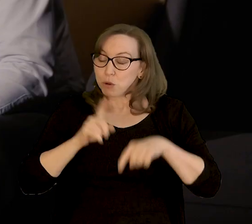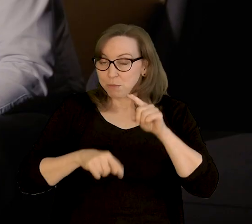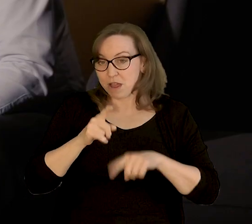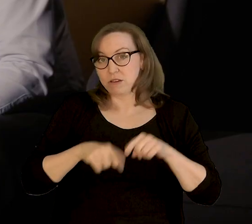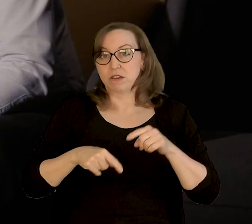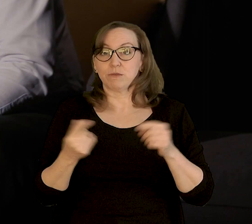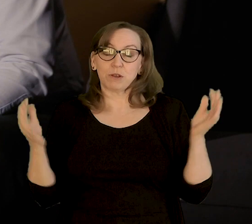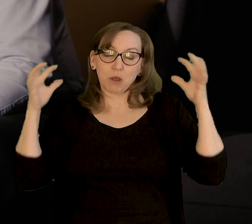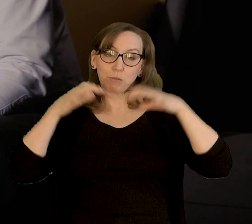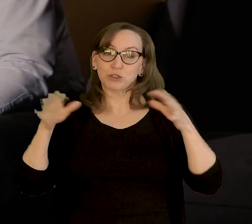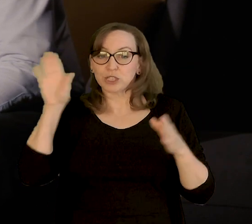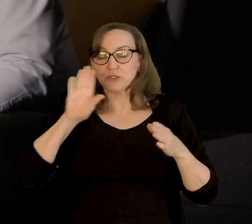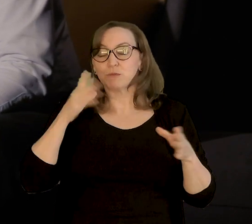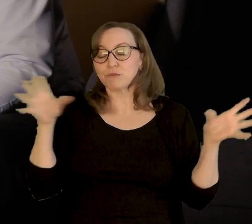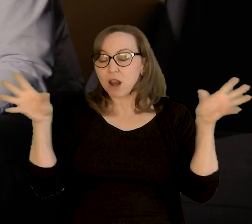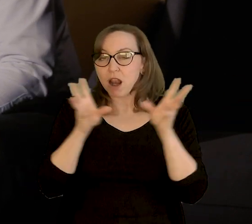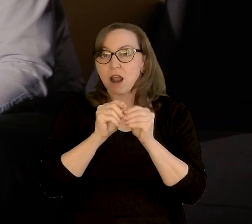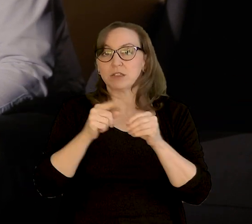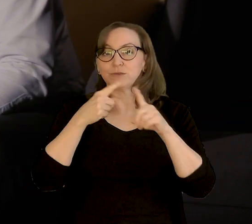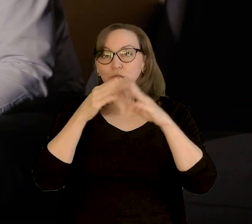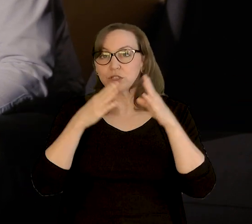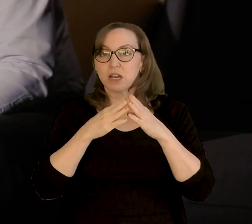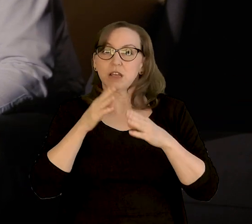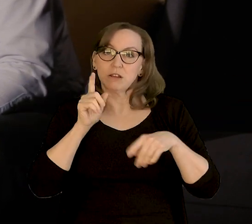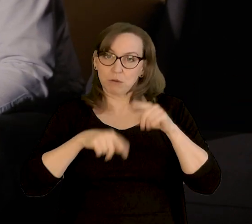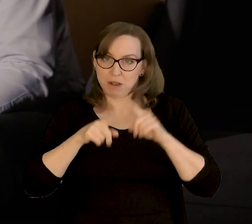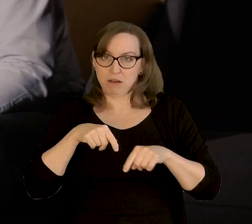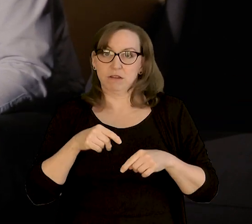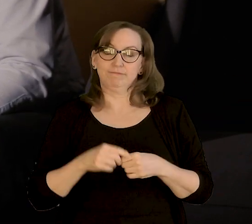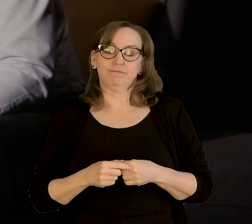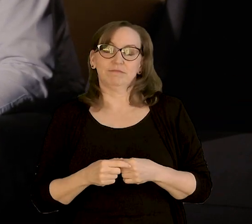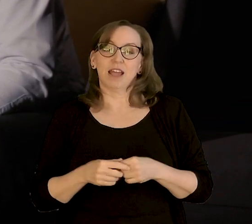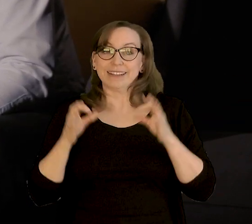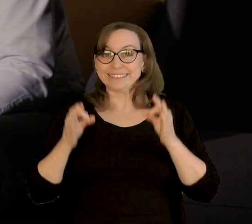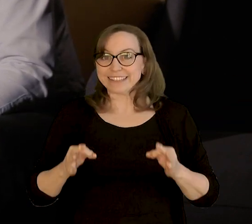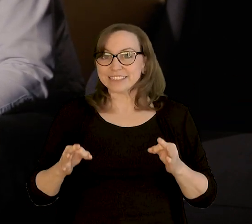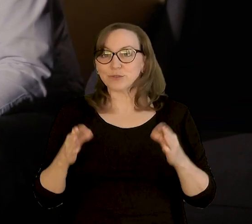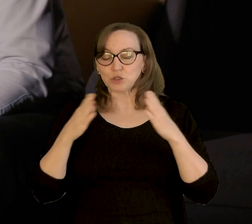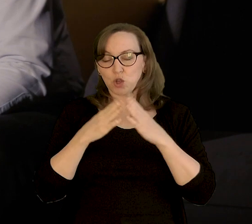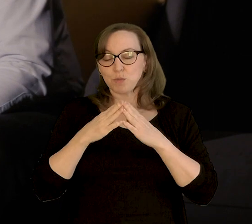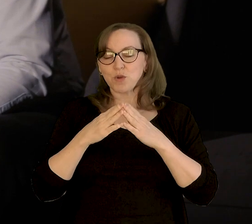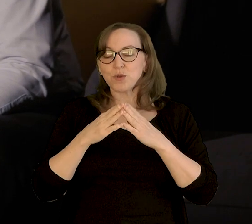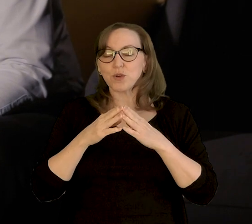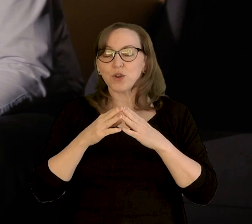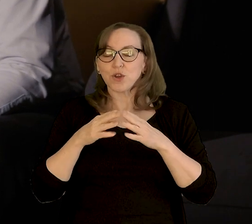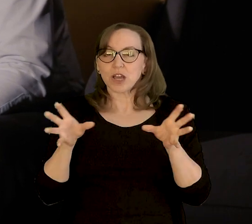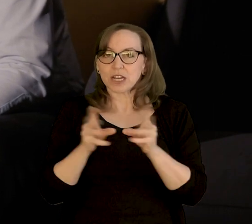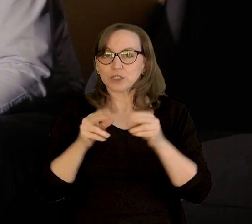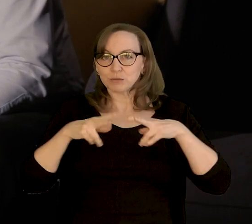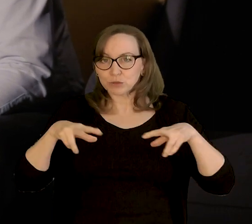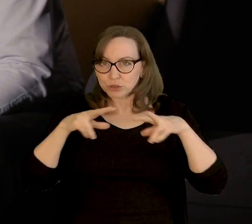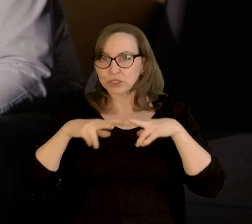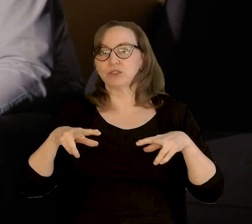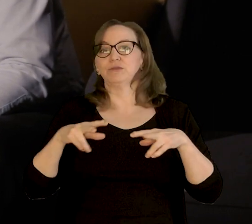nabożeństw. Teraz jesteśmy w domach, w gronie rodzinnym. Ale z nami jest